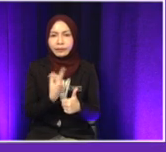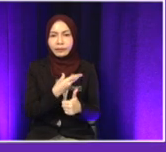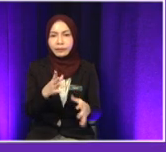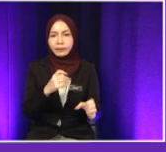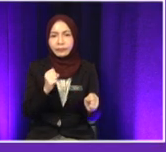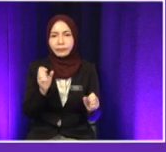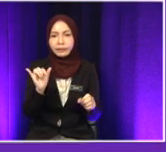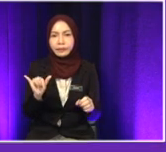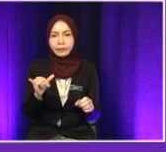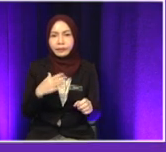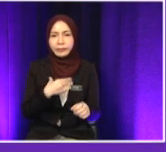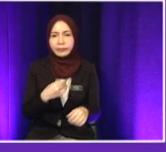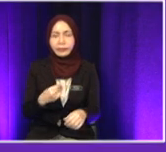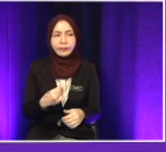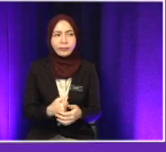pertama